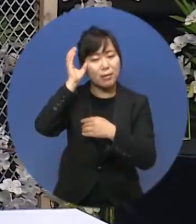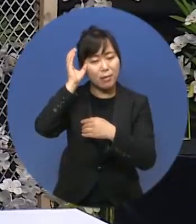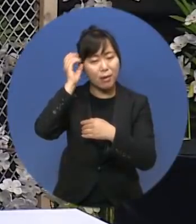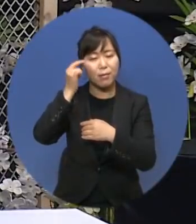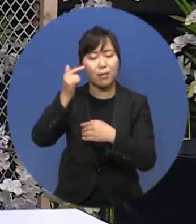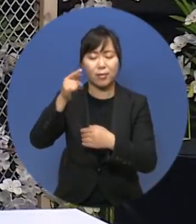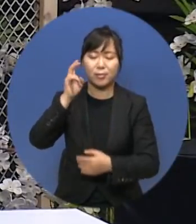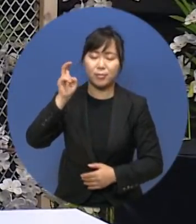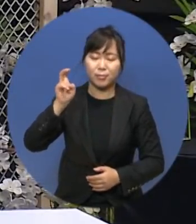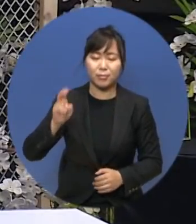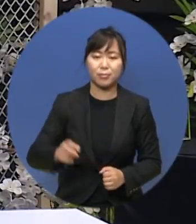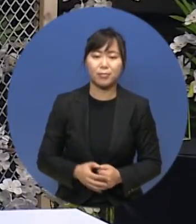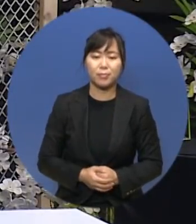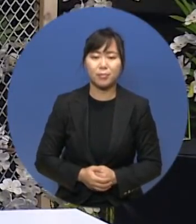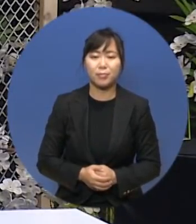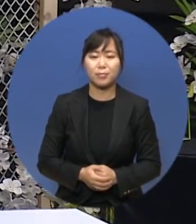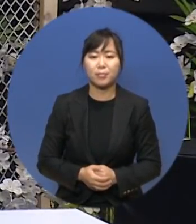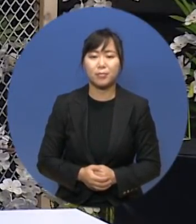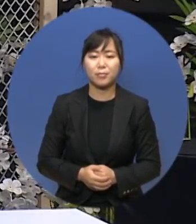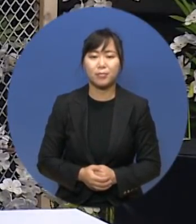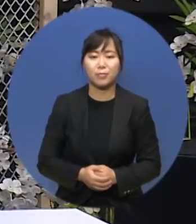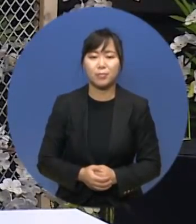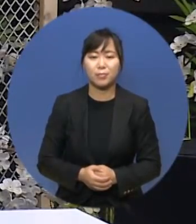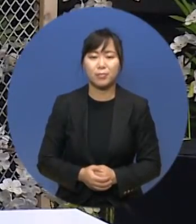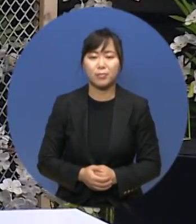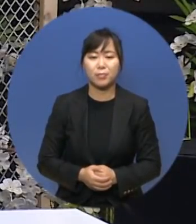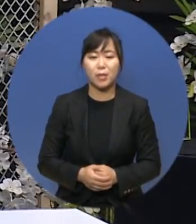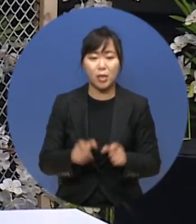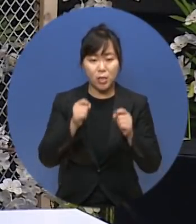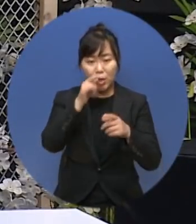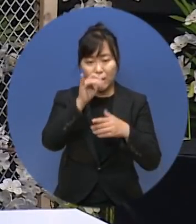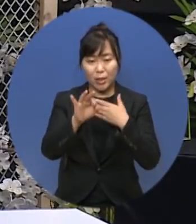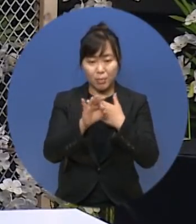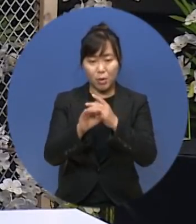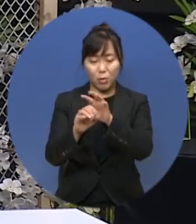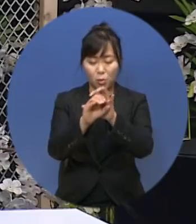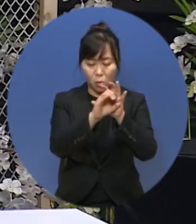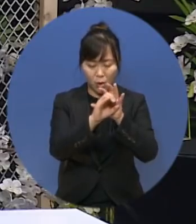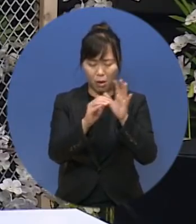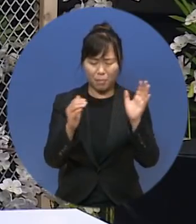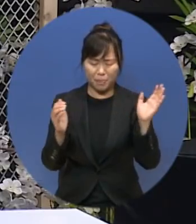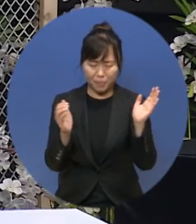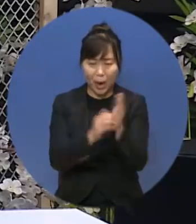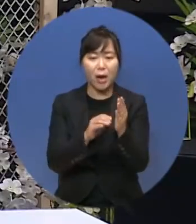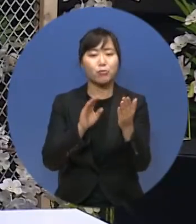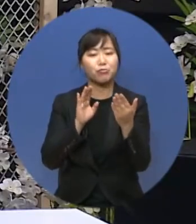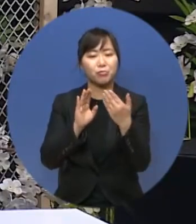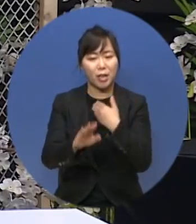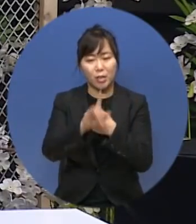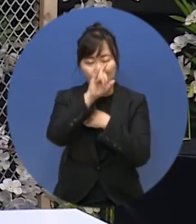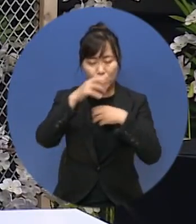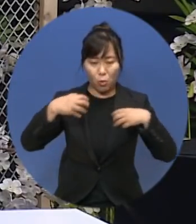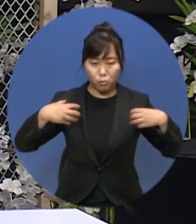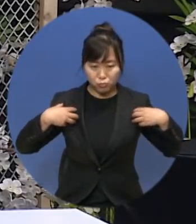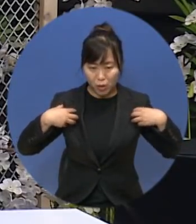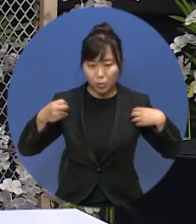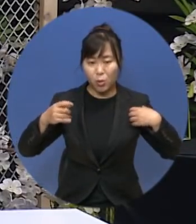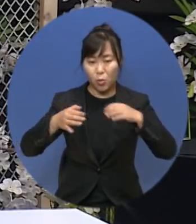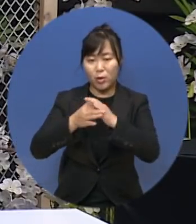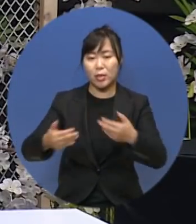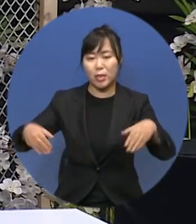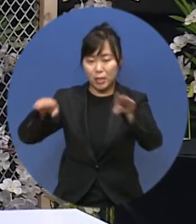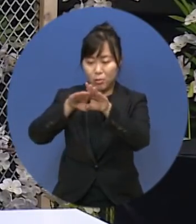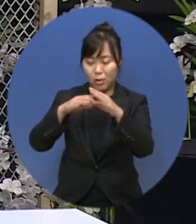기대를 할 수 있지 않을까 생각해 봅니다. 기회가 된다면 코로나19 종식 후에 정부 부처와 관련